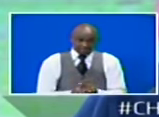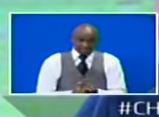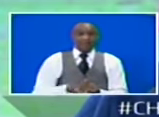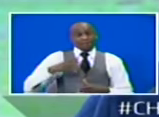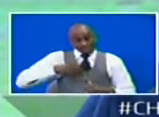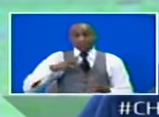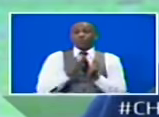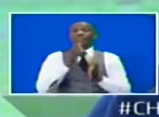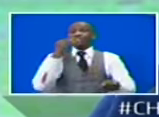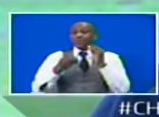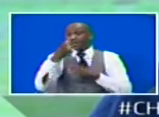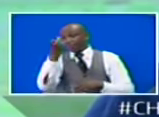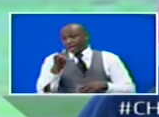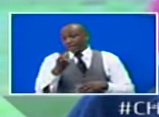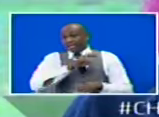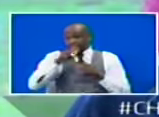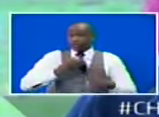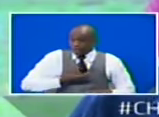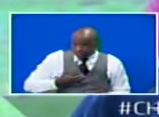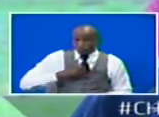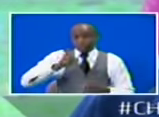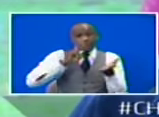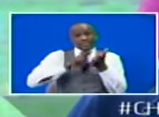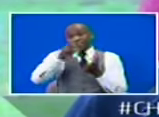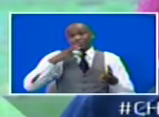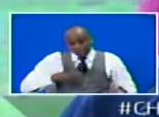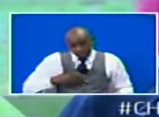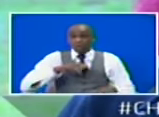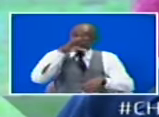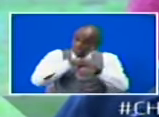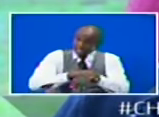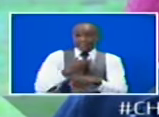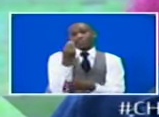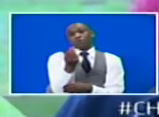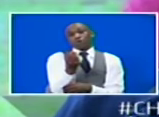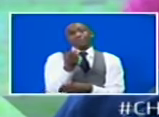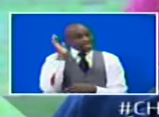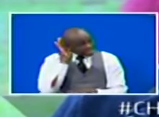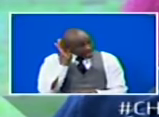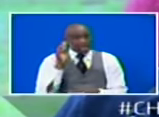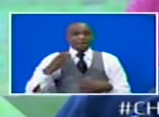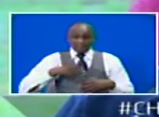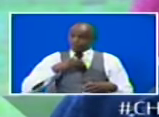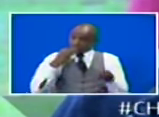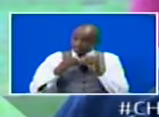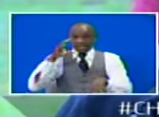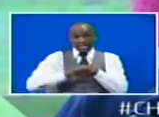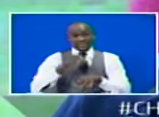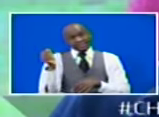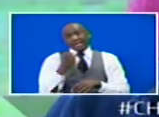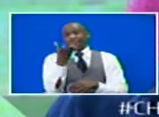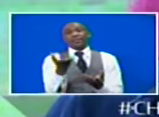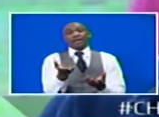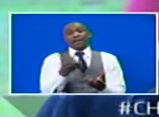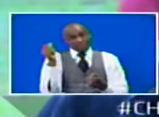Persons with Disabilities, kama wanaweza fanyiwa registration, wakapate pia kitu kidogo. Huwa nasikia kwamba walemavu wanapata kitu kila